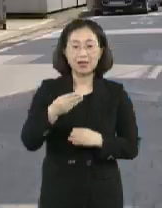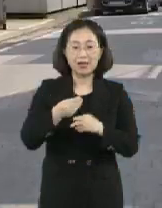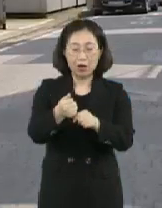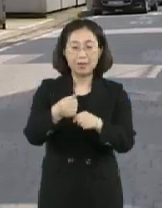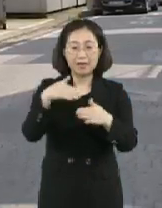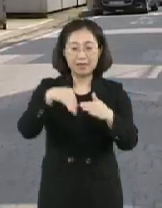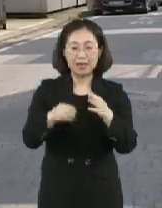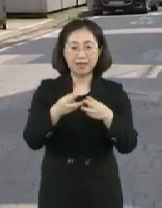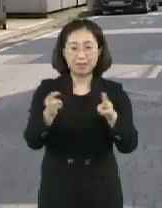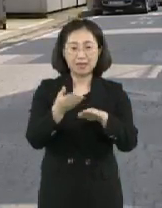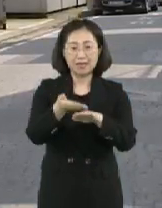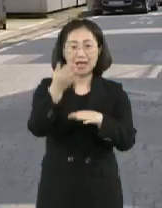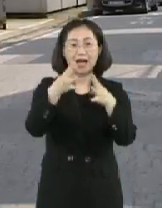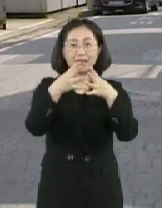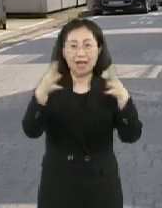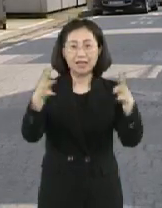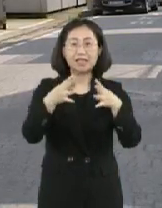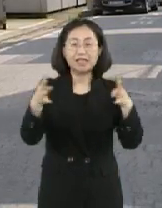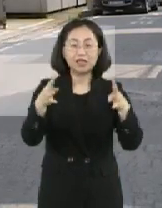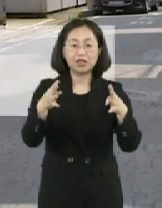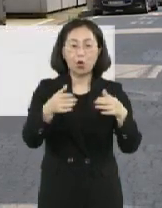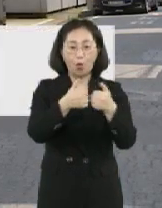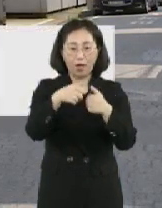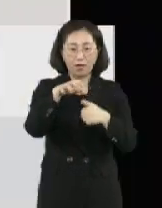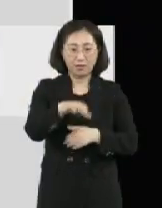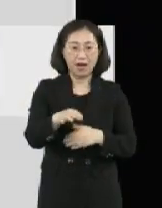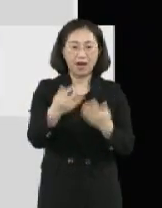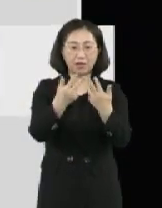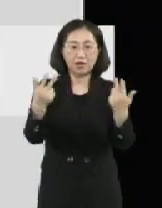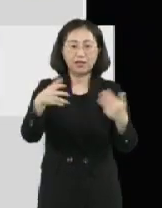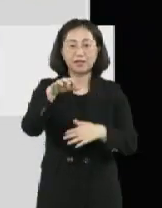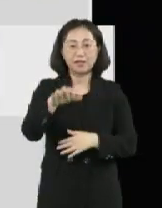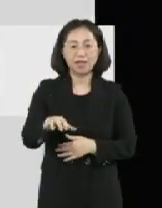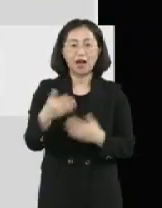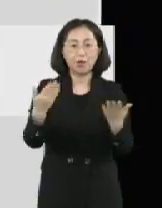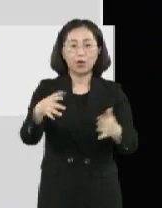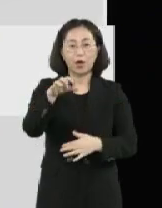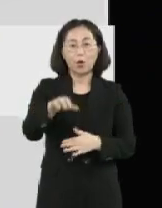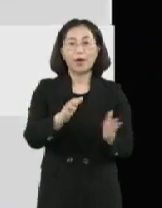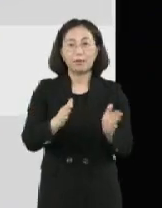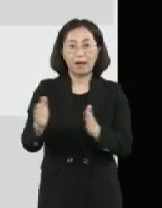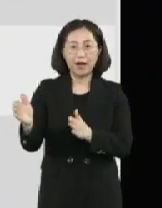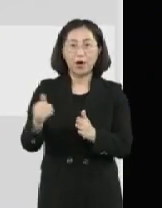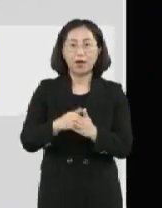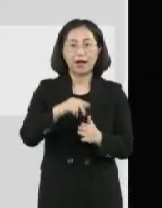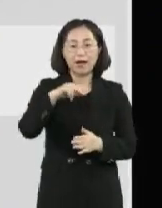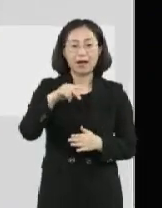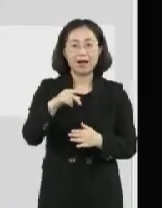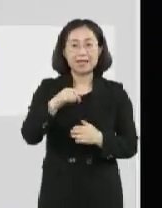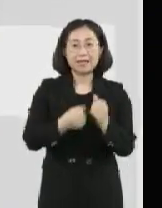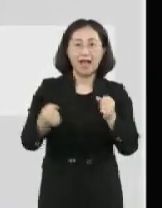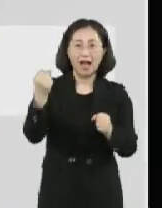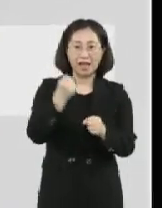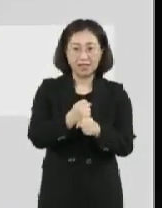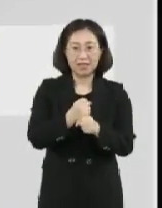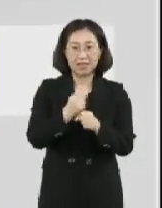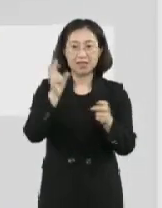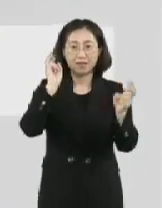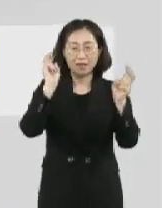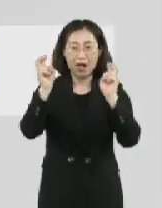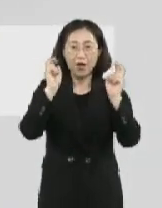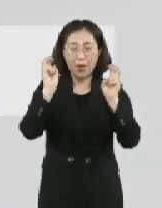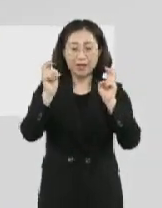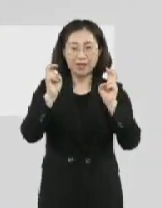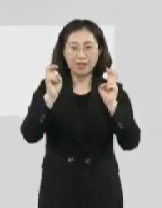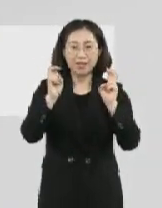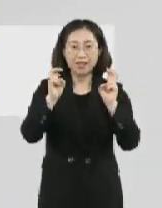지하 3층, 지상 4층 규모로 회의장과 전시장, 휴게공간 등이 마련된 스타트업 파크 컨트롤타워 역할을 하게